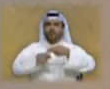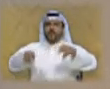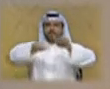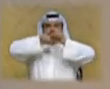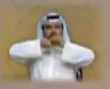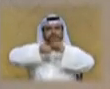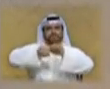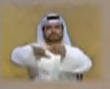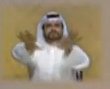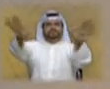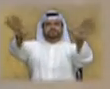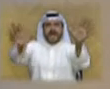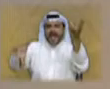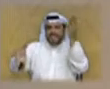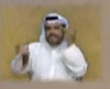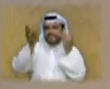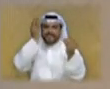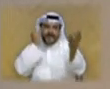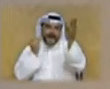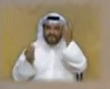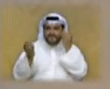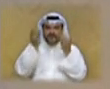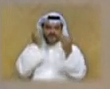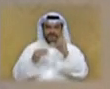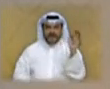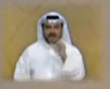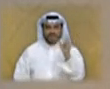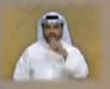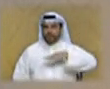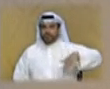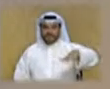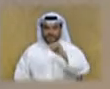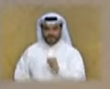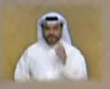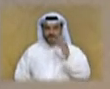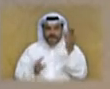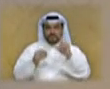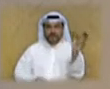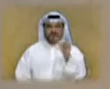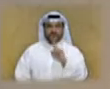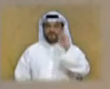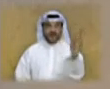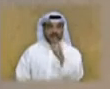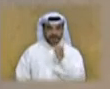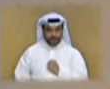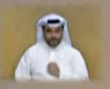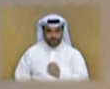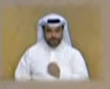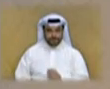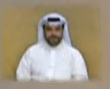ثقافية أمام الثقافة الإسلامية في العالم.